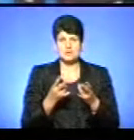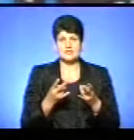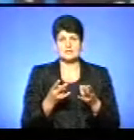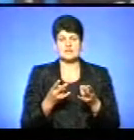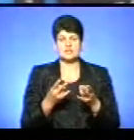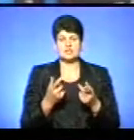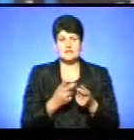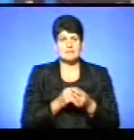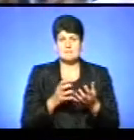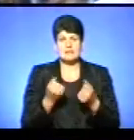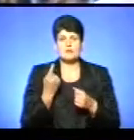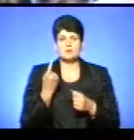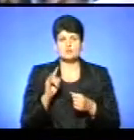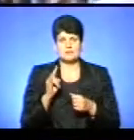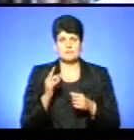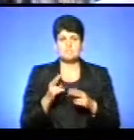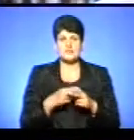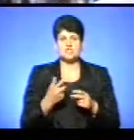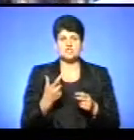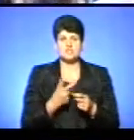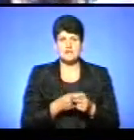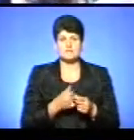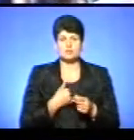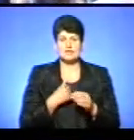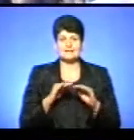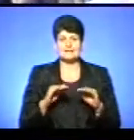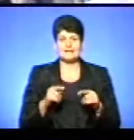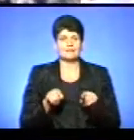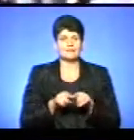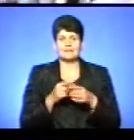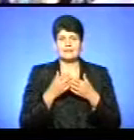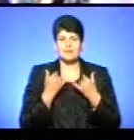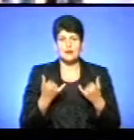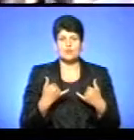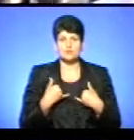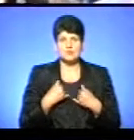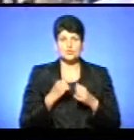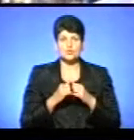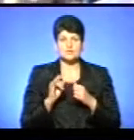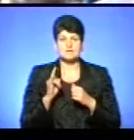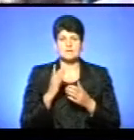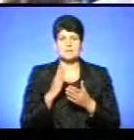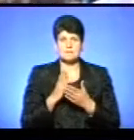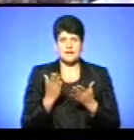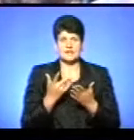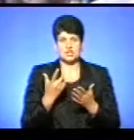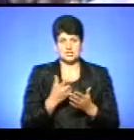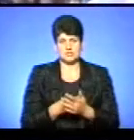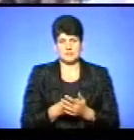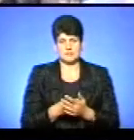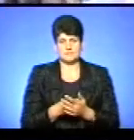жодної дитини. Без щеплень у нас таких дітей нема. У нас кожна дитина має якесь